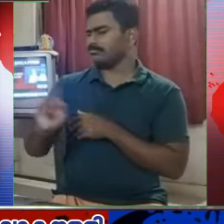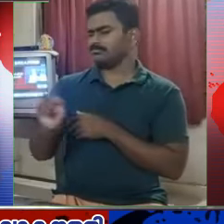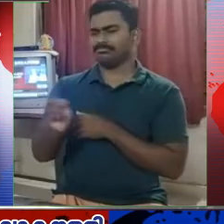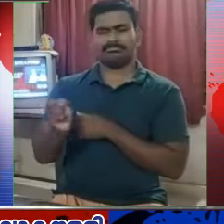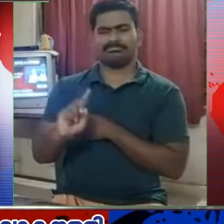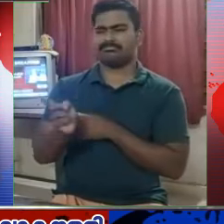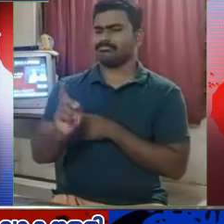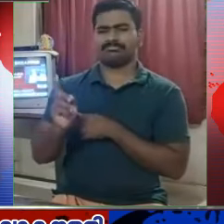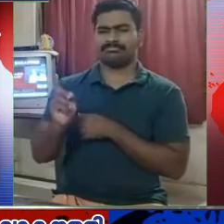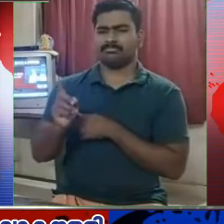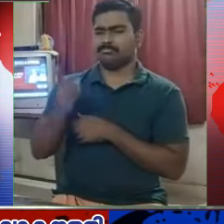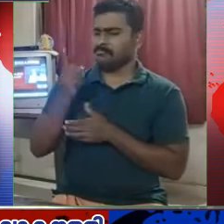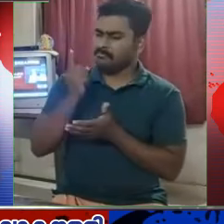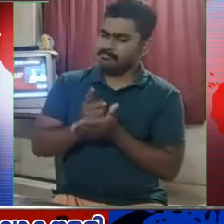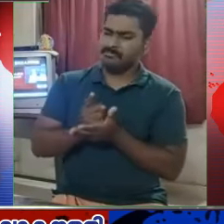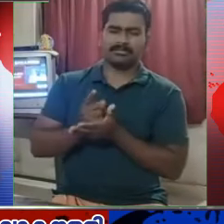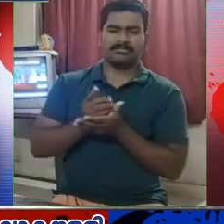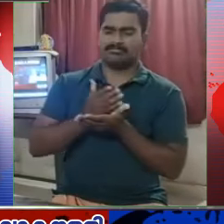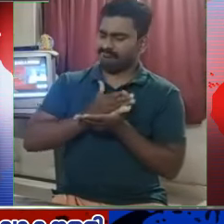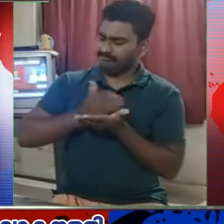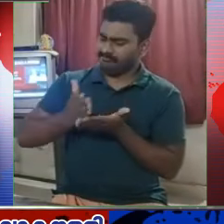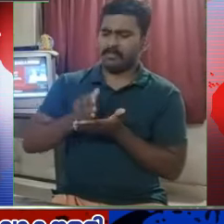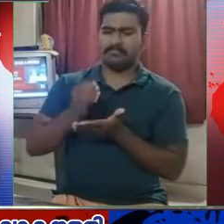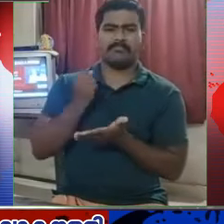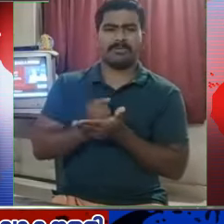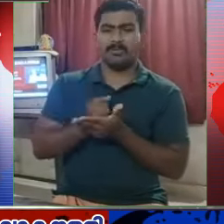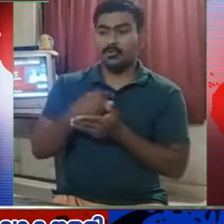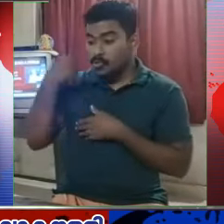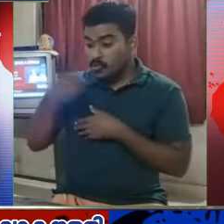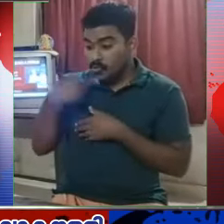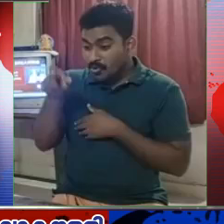സാമൂഹ്യ അടുക്കള, ഇതുമായി ബന്ധപ്പെട്ട